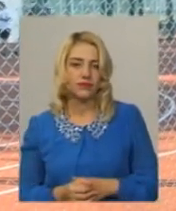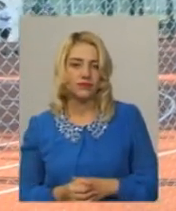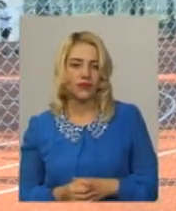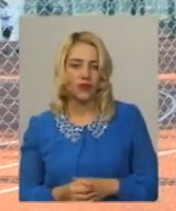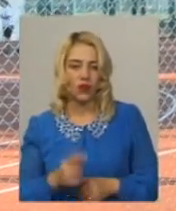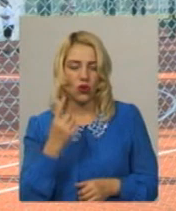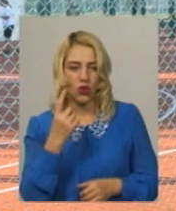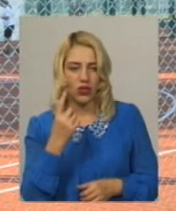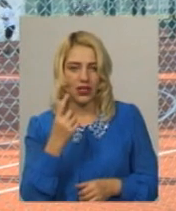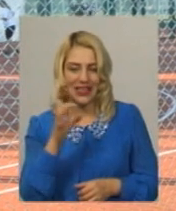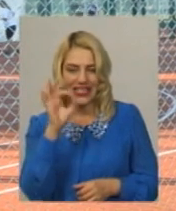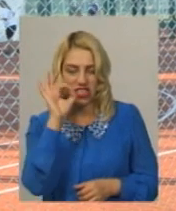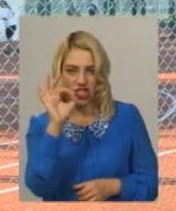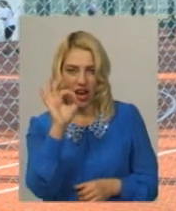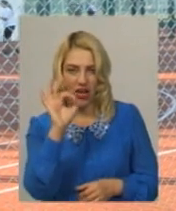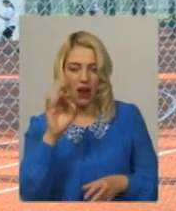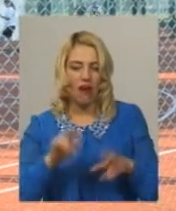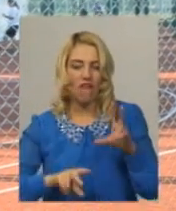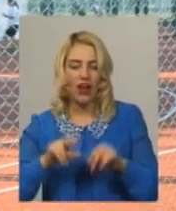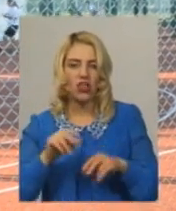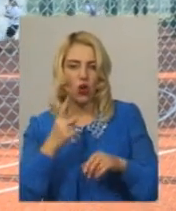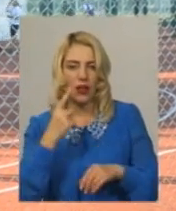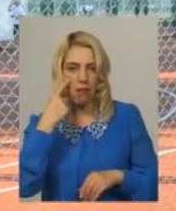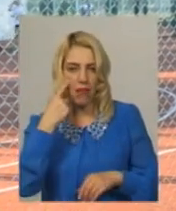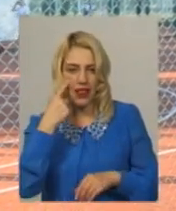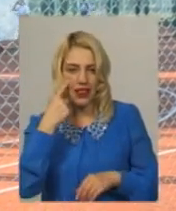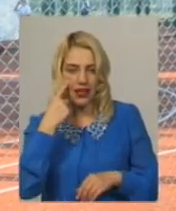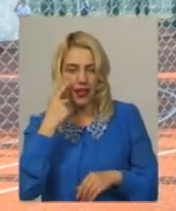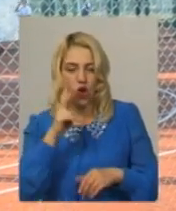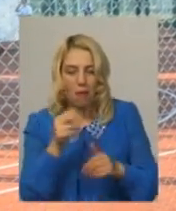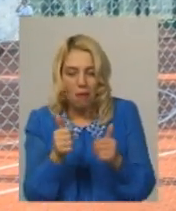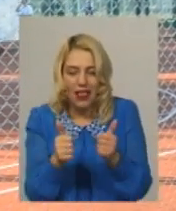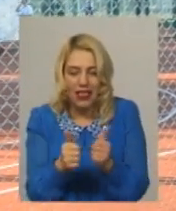Один шар рахується як 1 бал, який стоїть на якомога